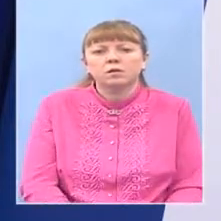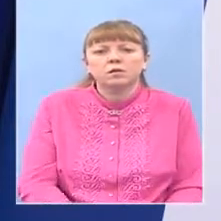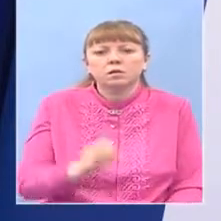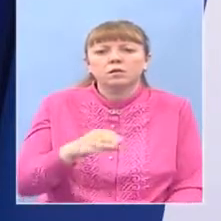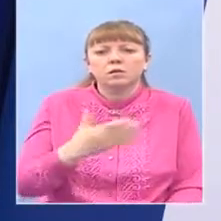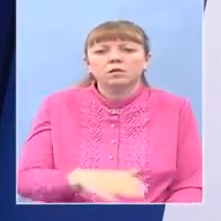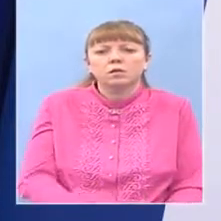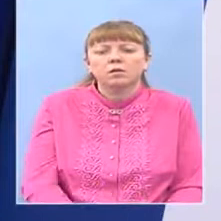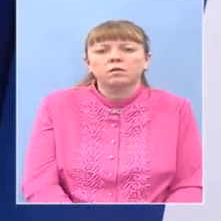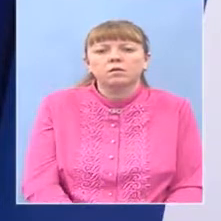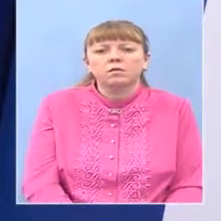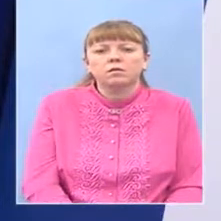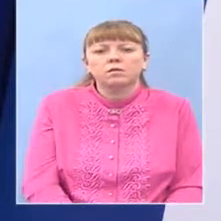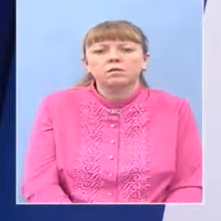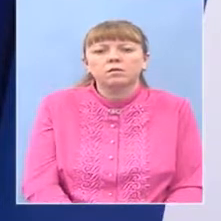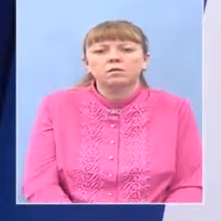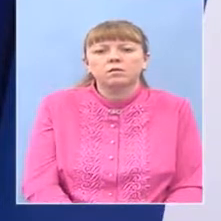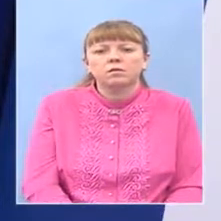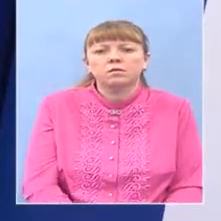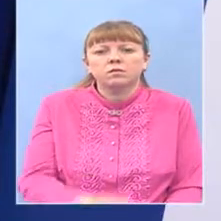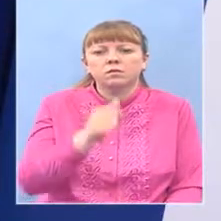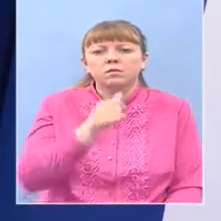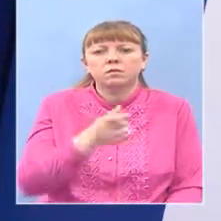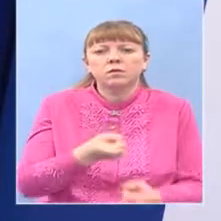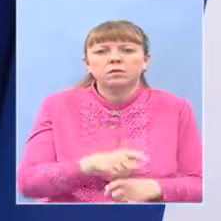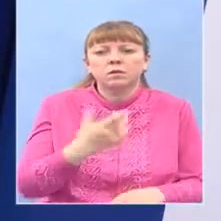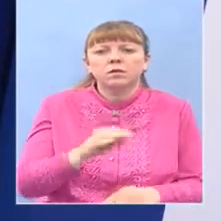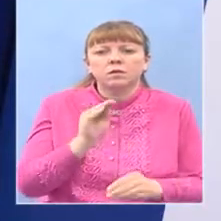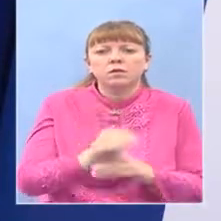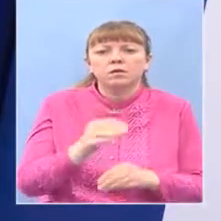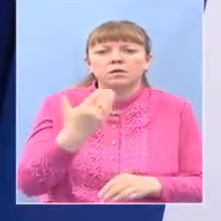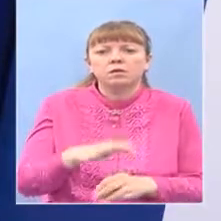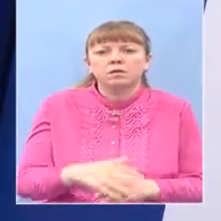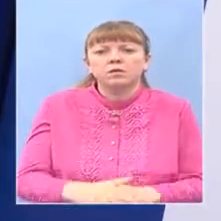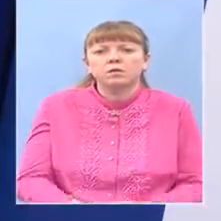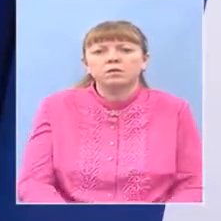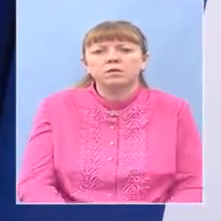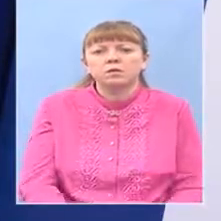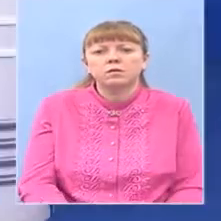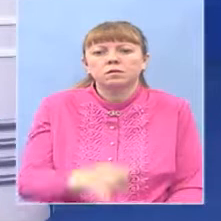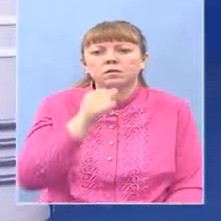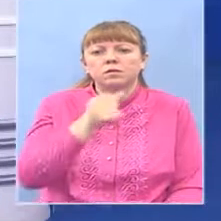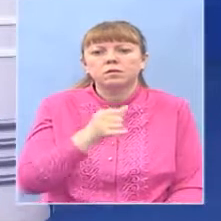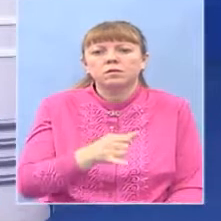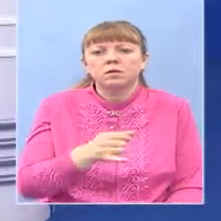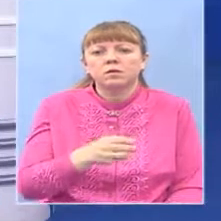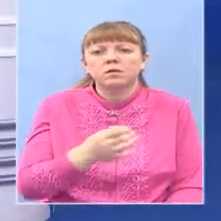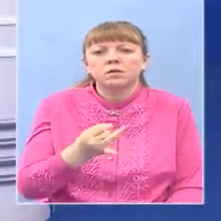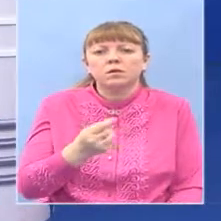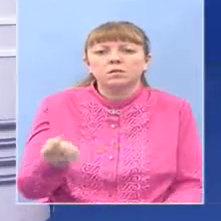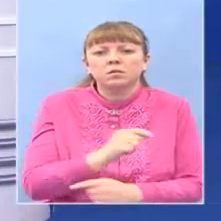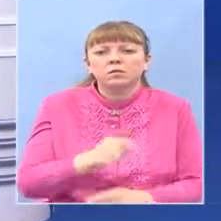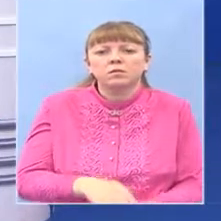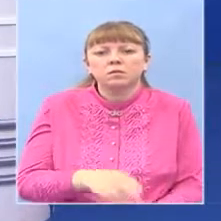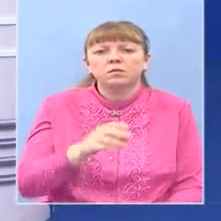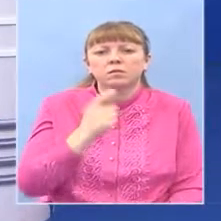как раз-таки ты уже можешь что-то изменить, добавить где-то. Возможно, сегодня это уже не актуально. Например, в начале года